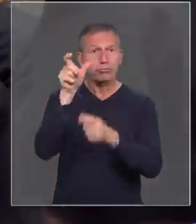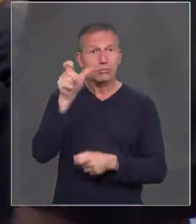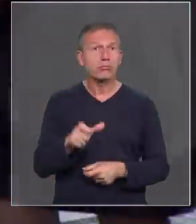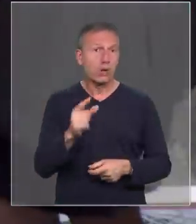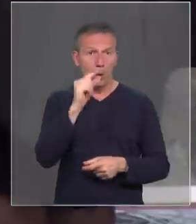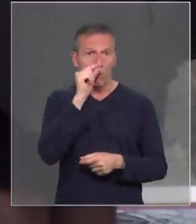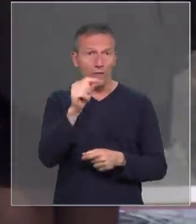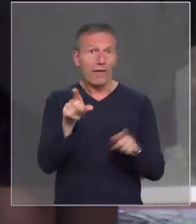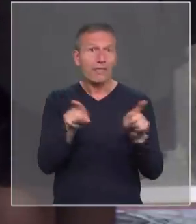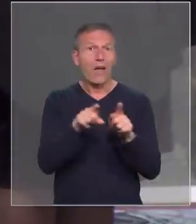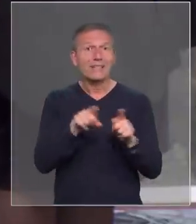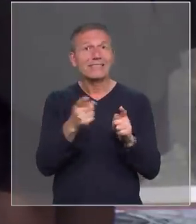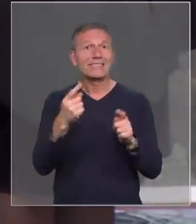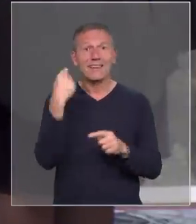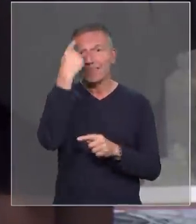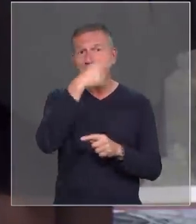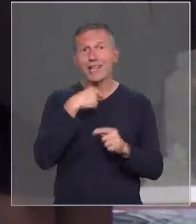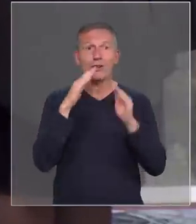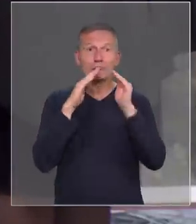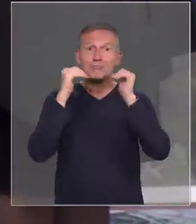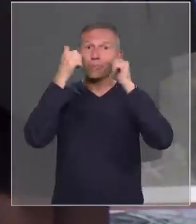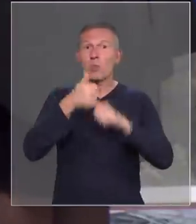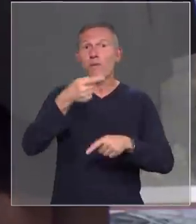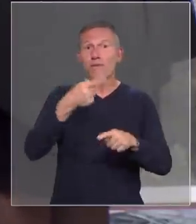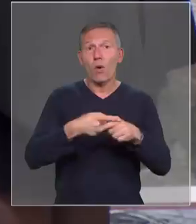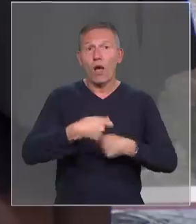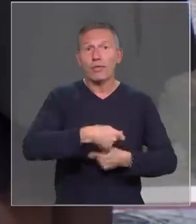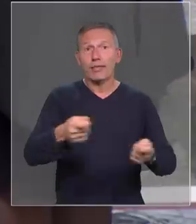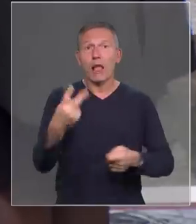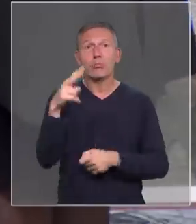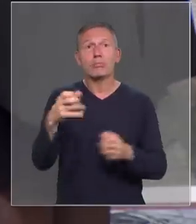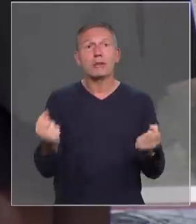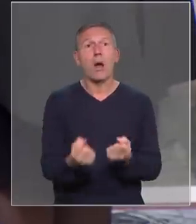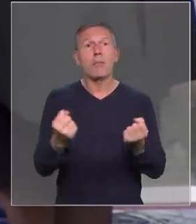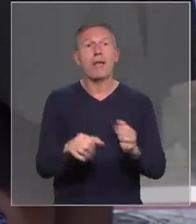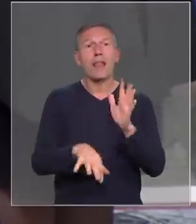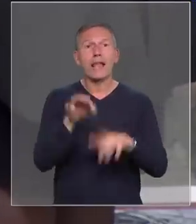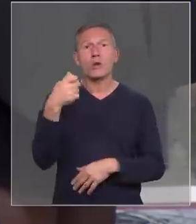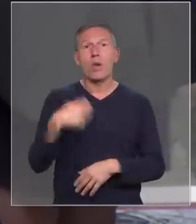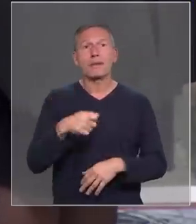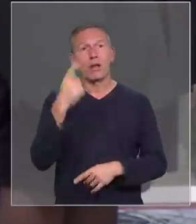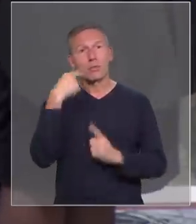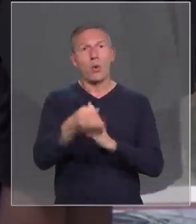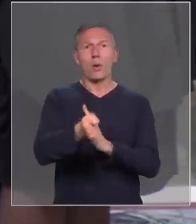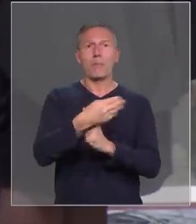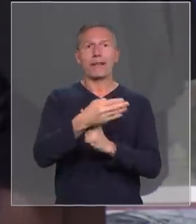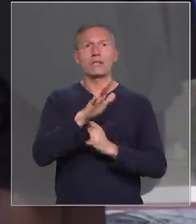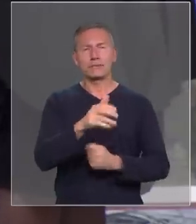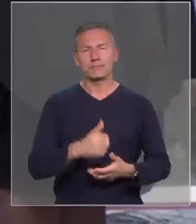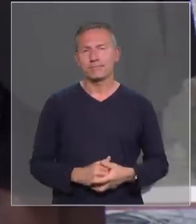allant jusqu'à d'ailleurs afficher son visage souriant, une fois n'est pas coutume, sur un tract de sa campagne présidentielle pour le patriotisme. On